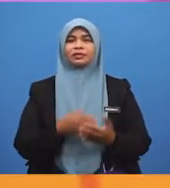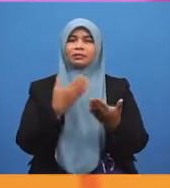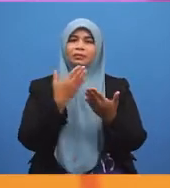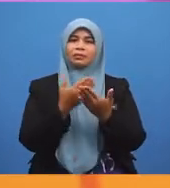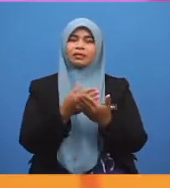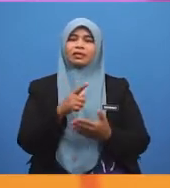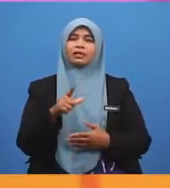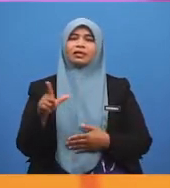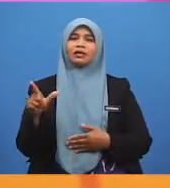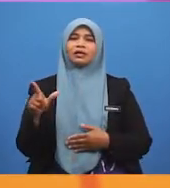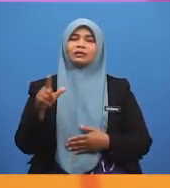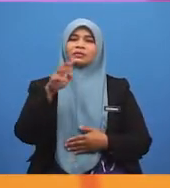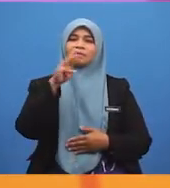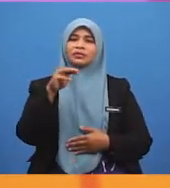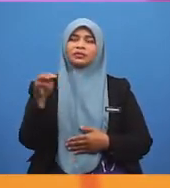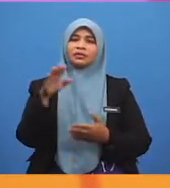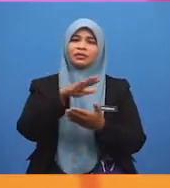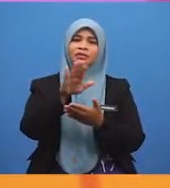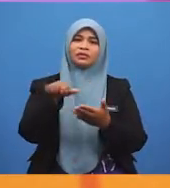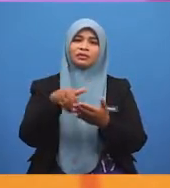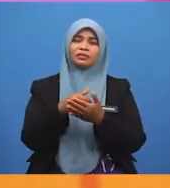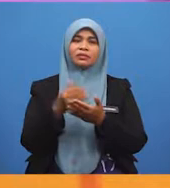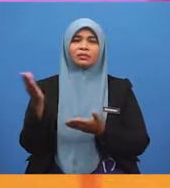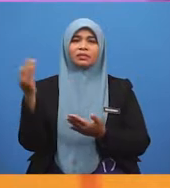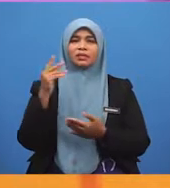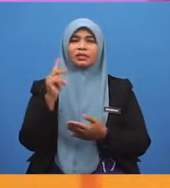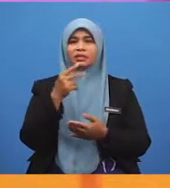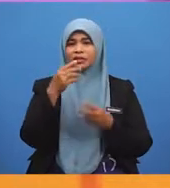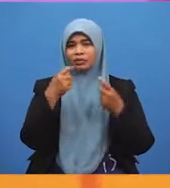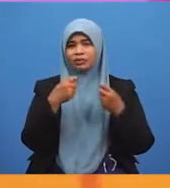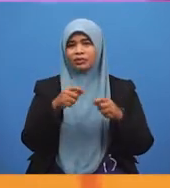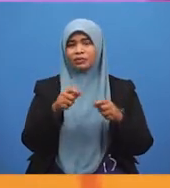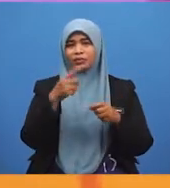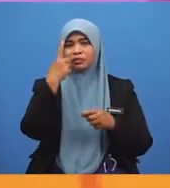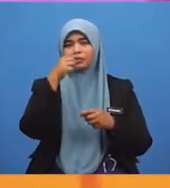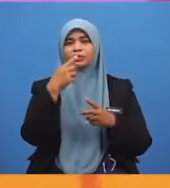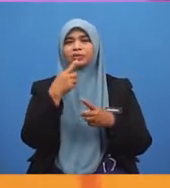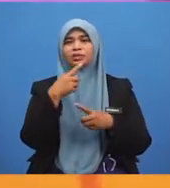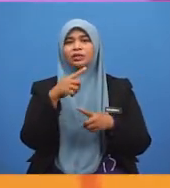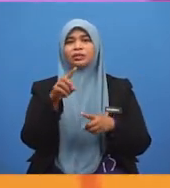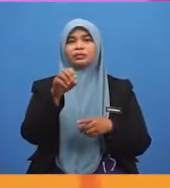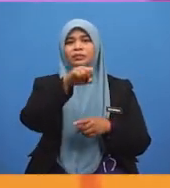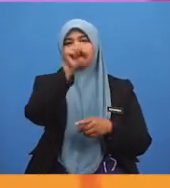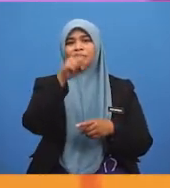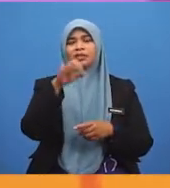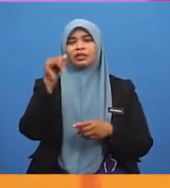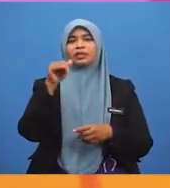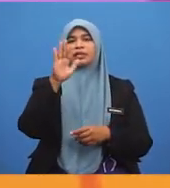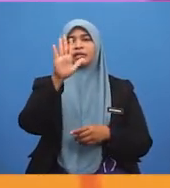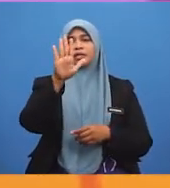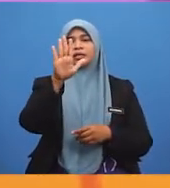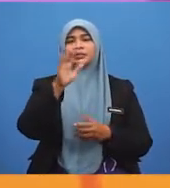Baiklah, murid-murid sekalian, mari kita cuba pula untuk menjawab soalan yang kelima.